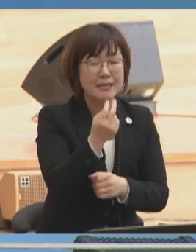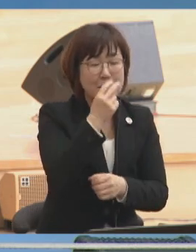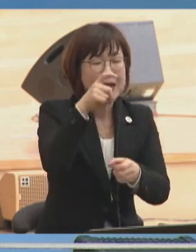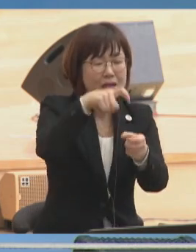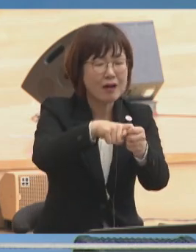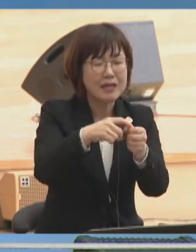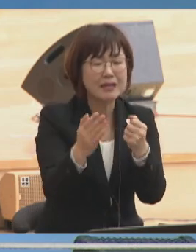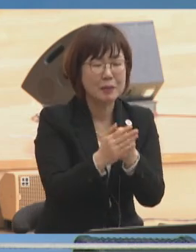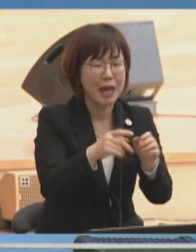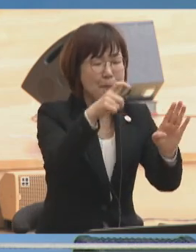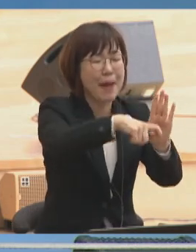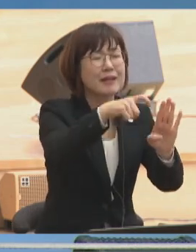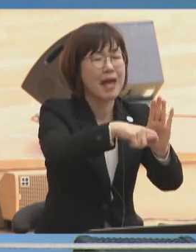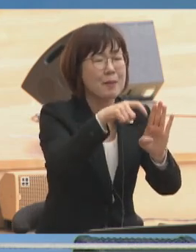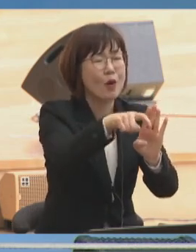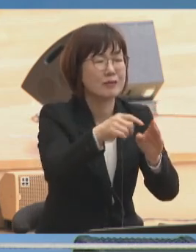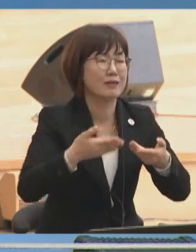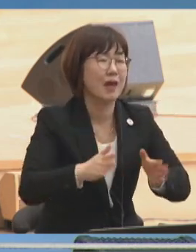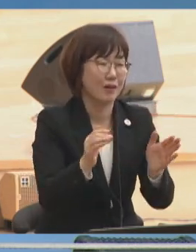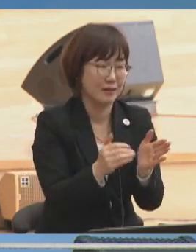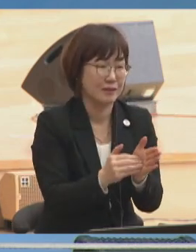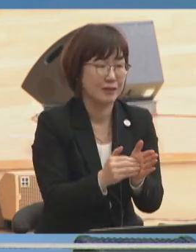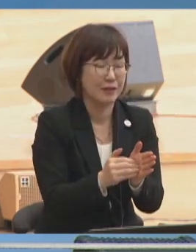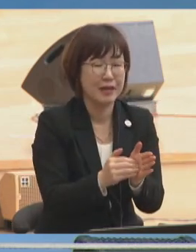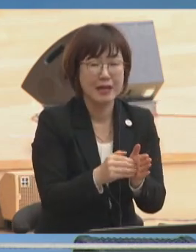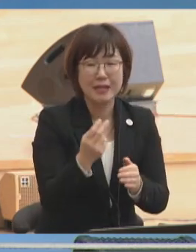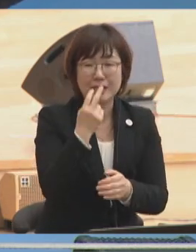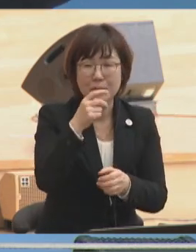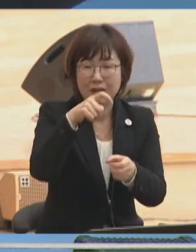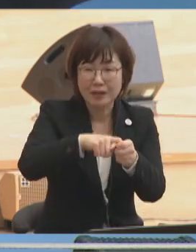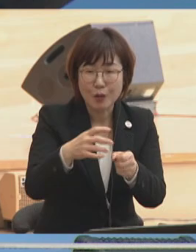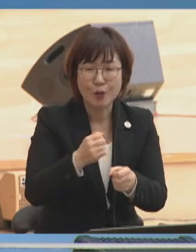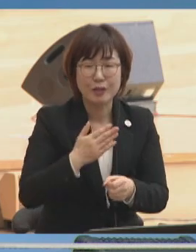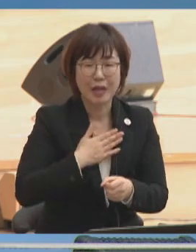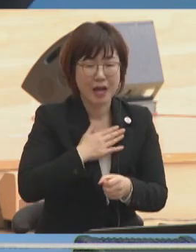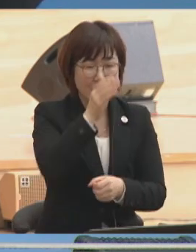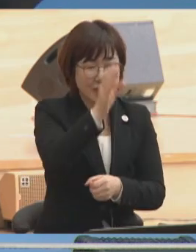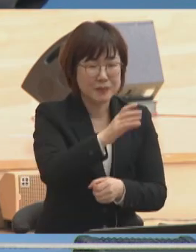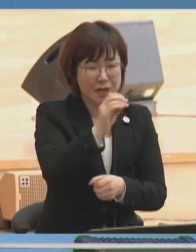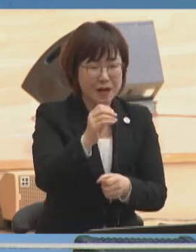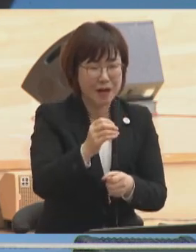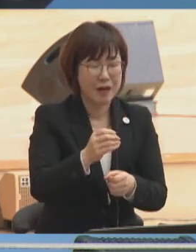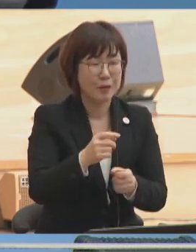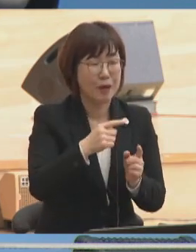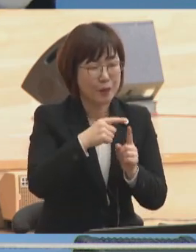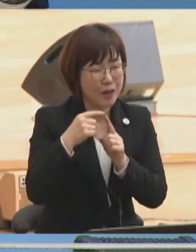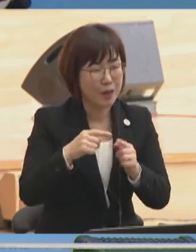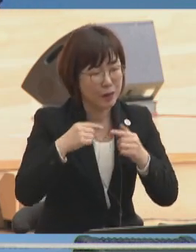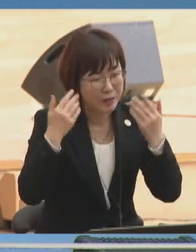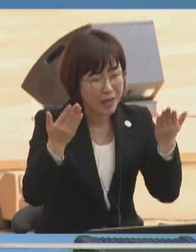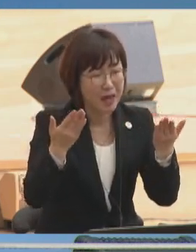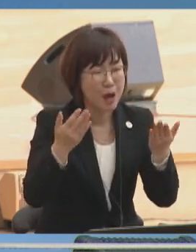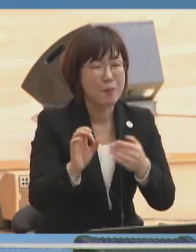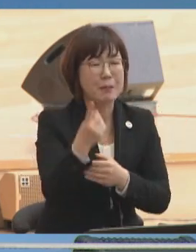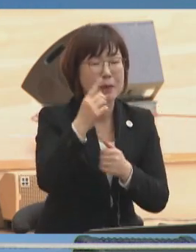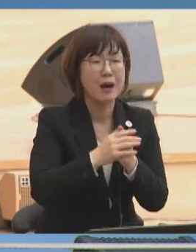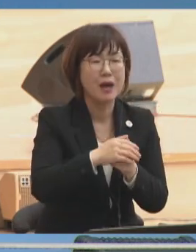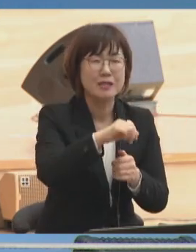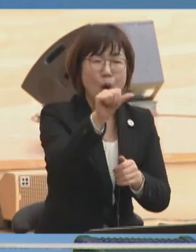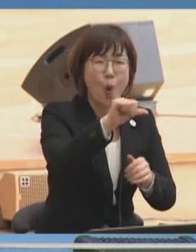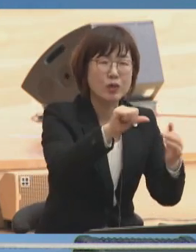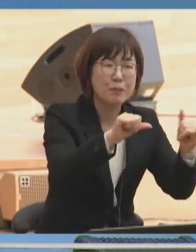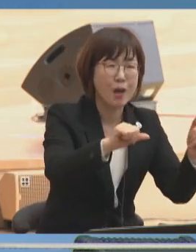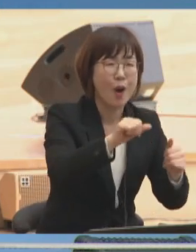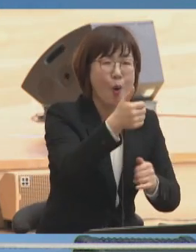생명의 떡으로 이 땅에 오셔서 그 몸을 십자가에 내어주심으로 말미암아 이제는 5천 명이 아닙니다. 5만 명이 아닙니다. 이제는 누구든지